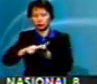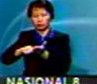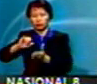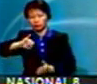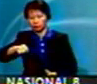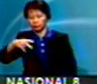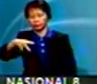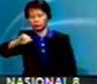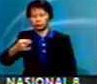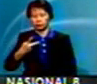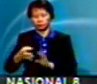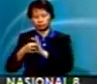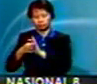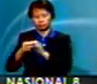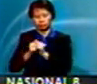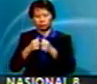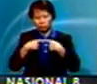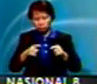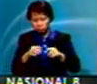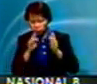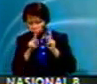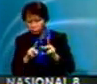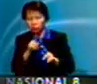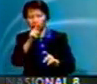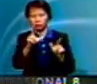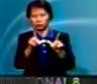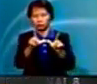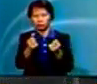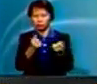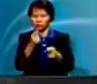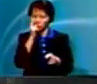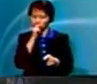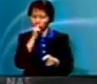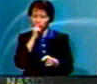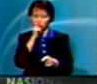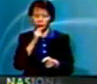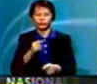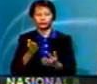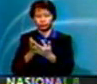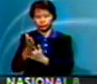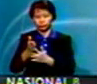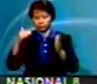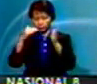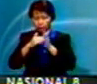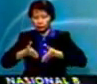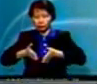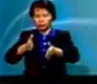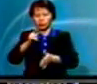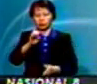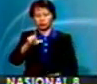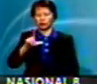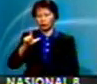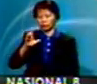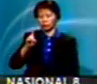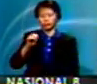Pengangkutan Jalan JPJ Selangor itu turut mengesan satu lesen kenderaan palsu. Menerusi sekatan di Plaza Tol